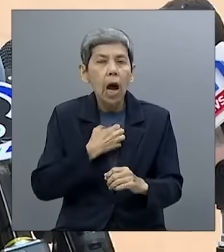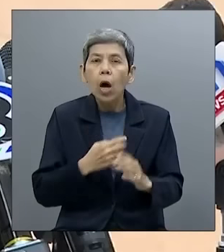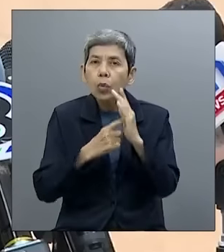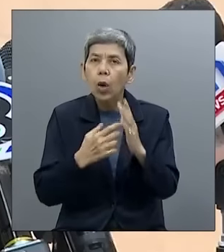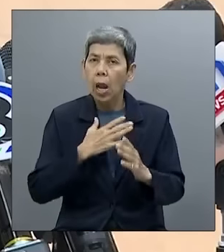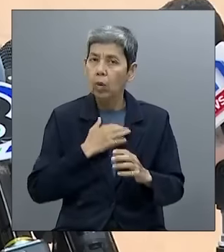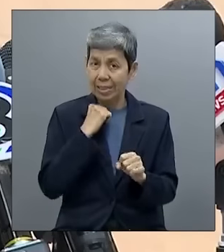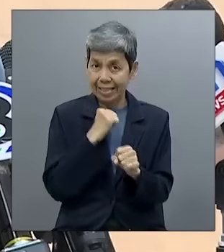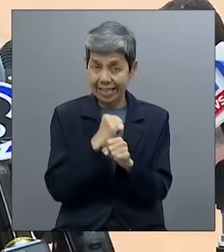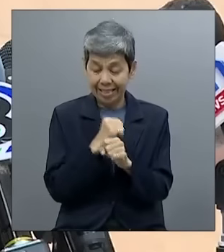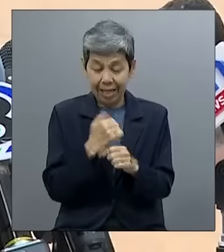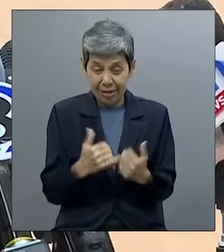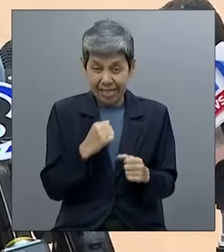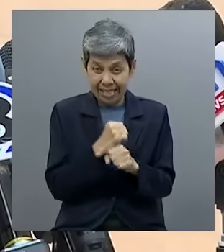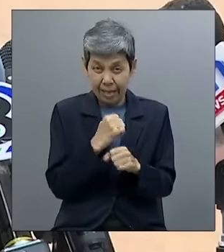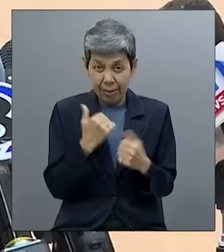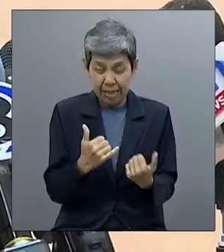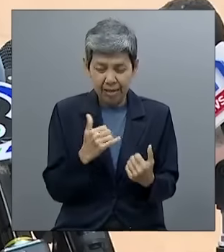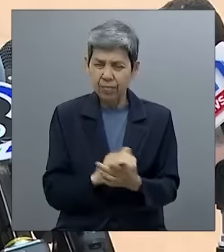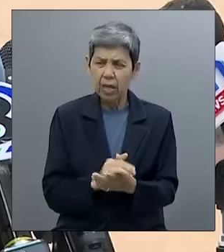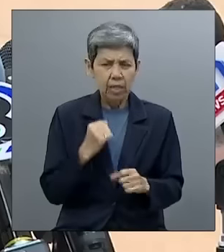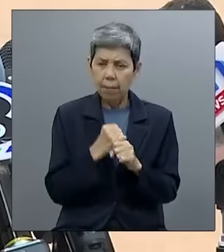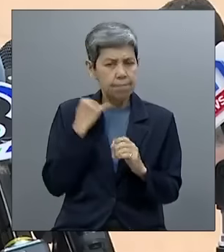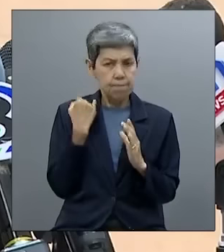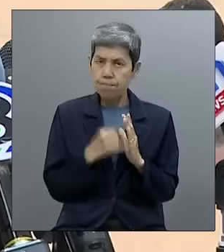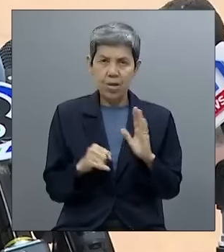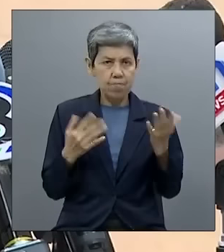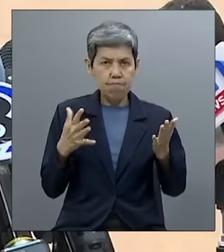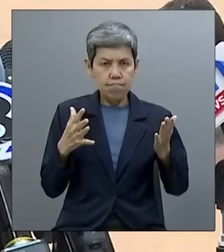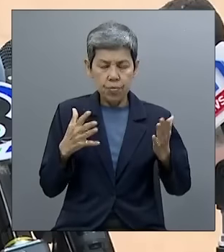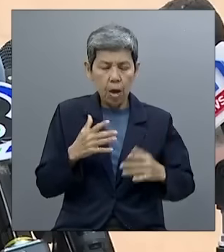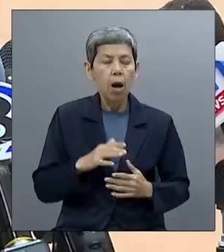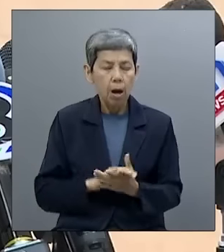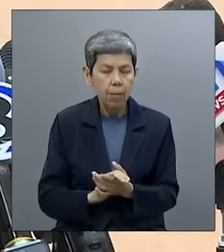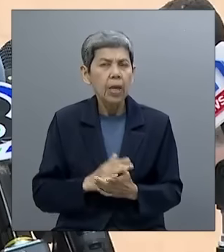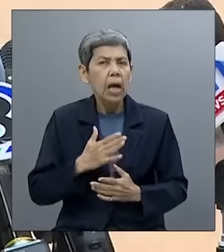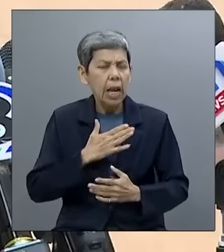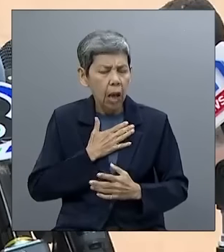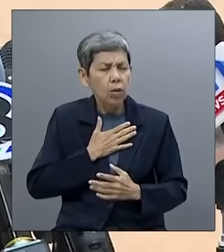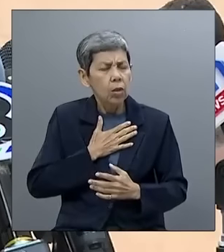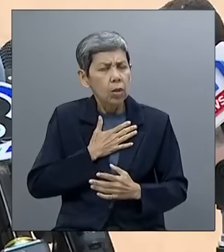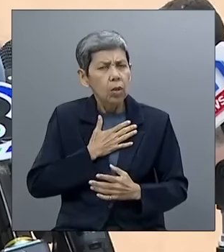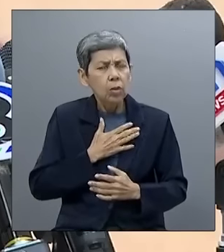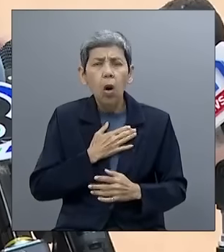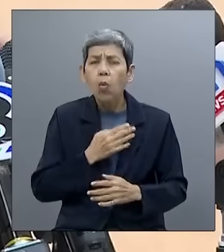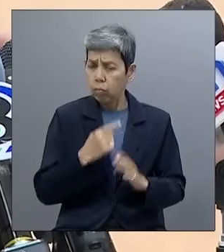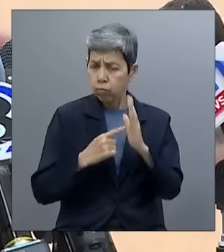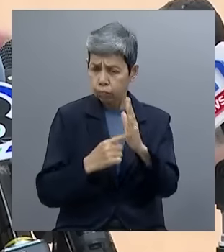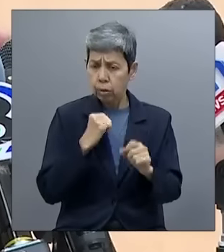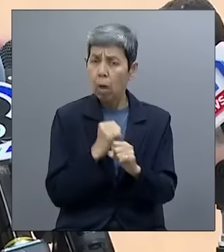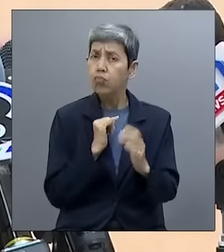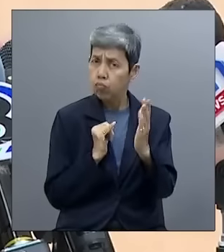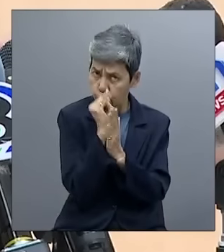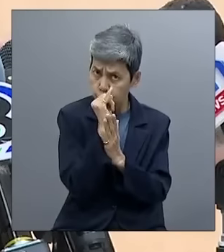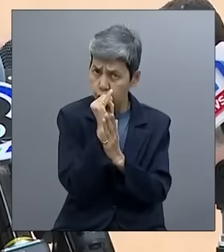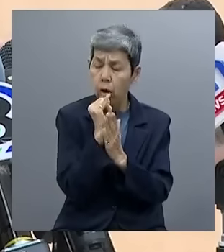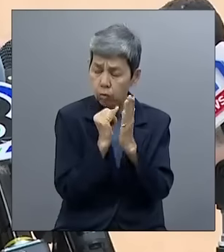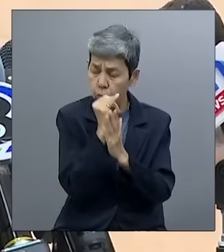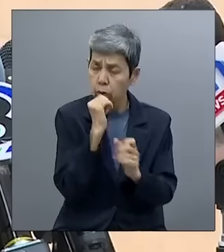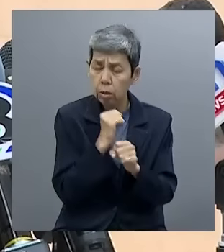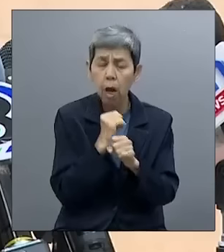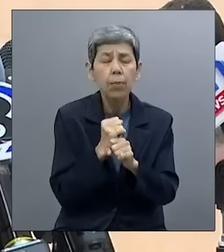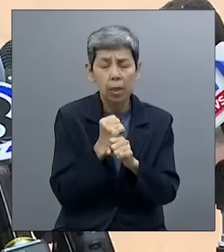ราได้ทำไปเนี่ยมันไม่ได้เป็นสิ่งที่ผิดนะครับแล้วก็เรามองว่าจะทำให้ถ้าเราพิสูจน์ความบริสุทธิ์ได้เนี่ยก็จะเป็นการสร้างมาตรฐ